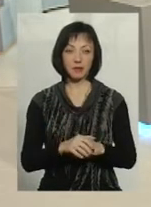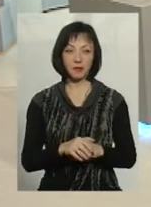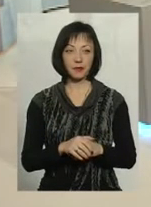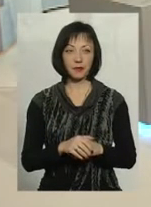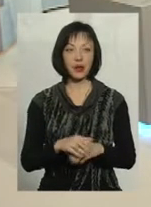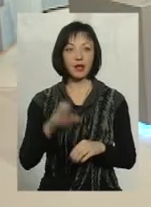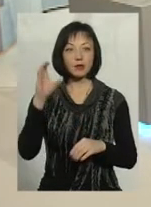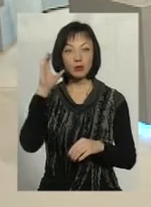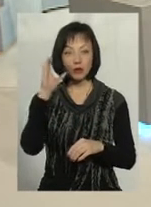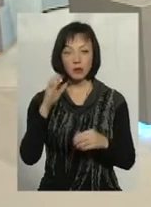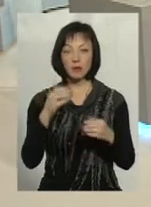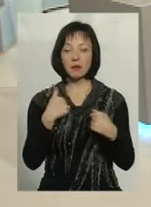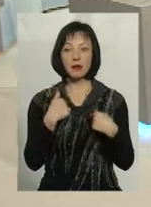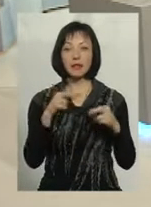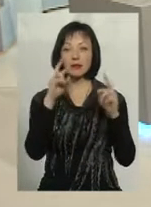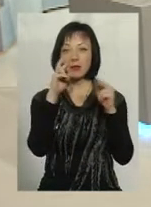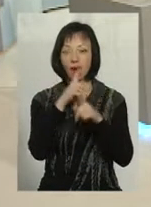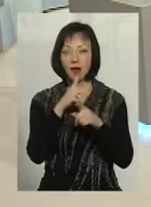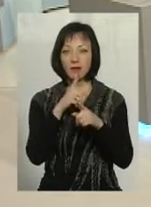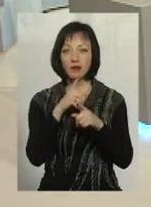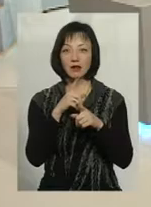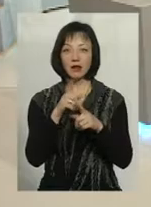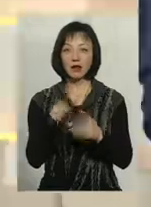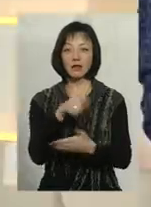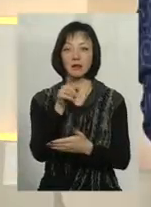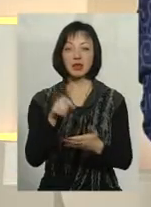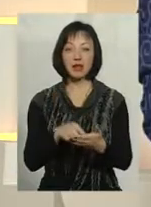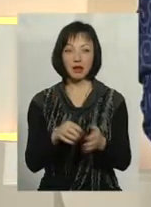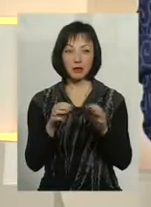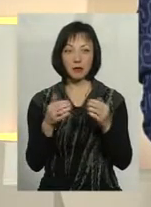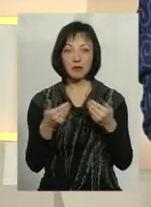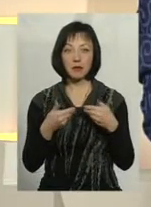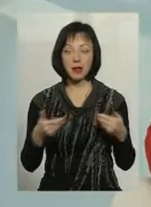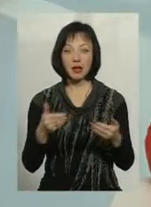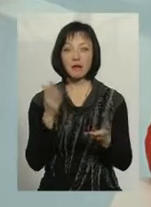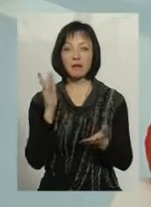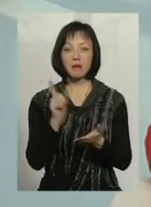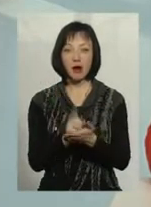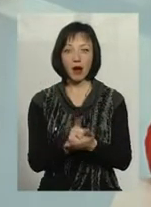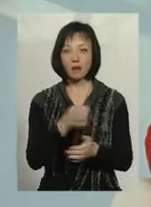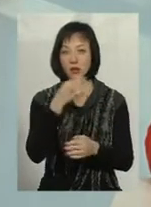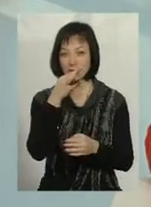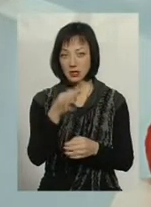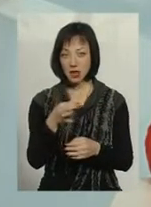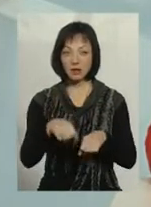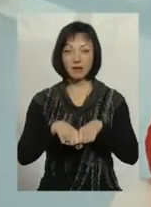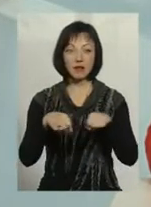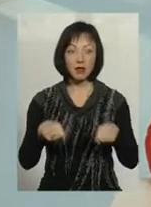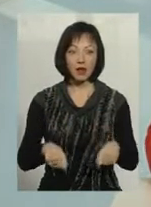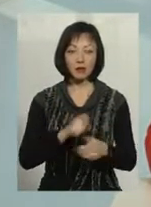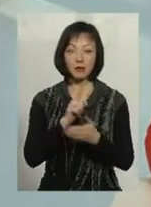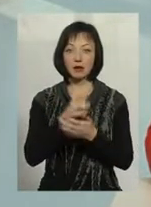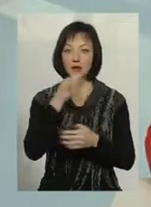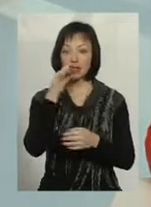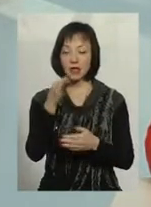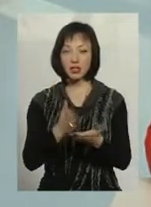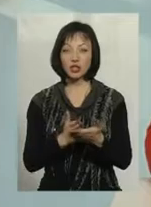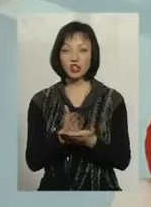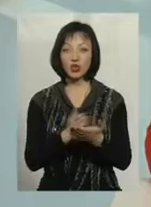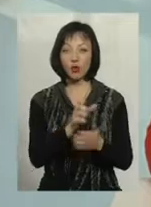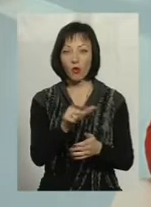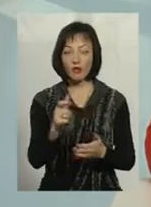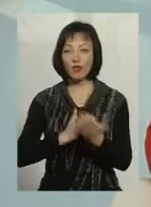100%, нададуть, наприклад, чек. Якщо всі такі, так буде... Так питання, мабуть, не лише в чекові, так, а в тому, щоб той стоматолог показав легально свій дохід. А тоді